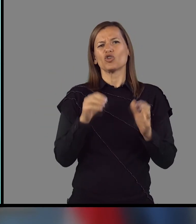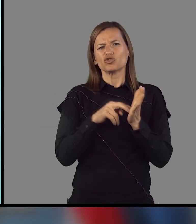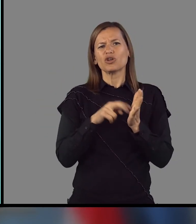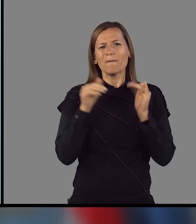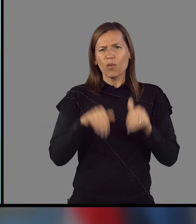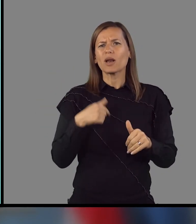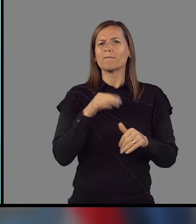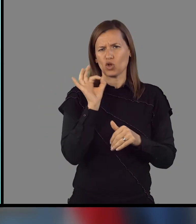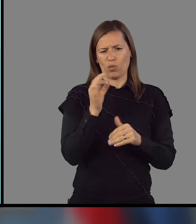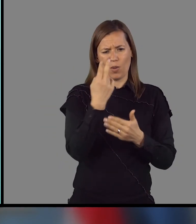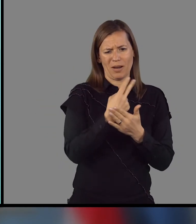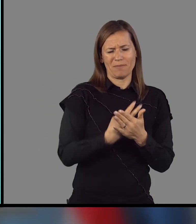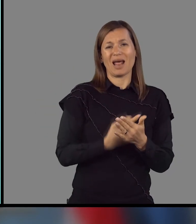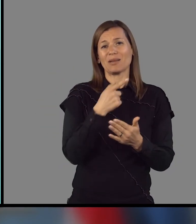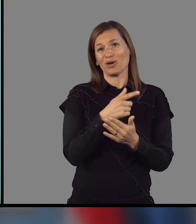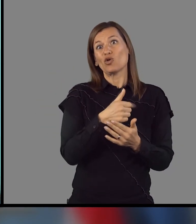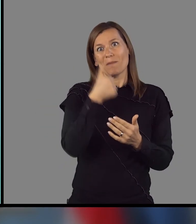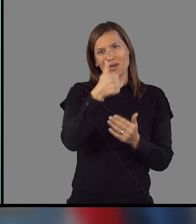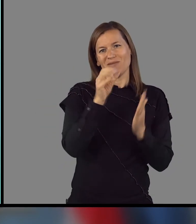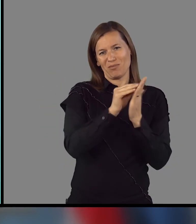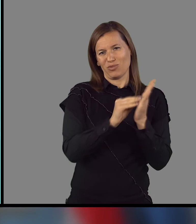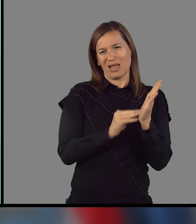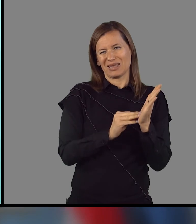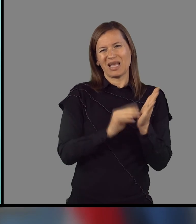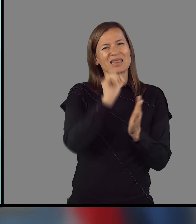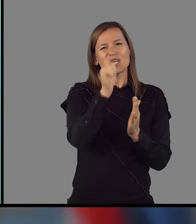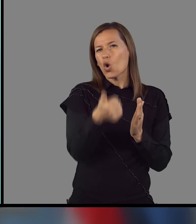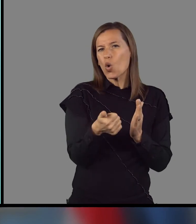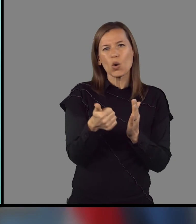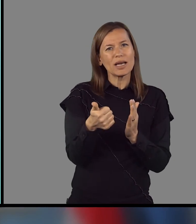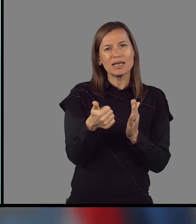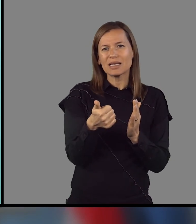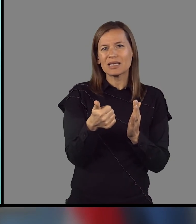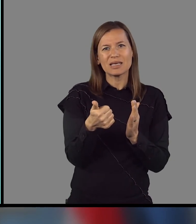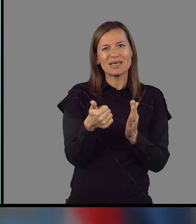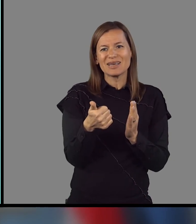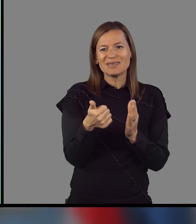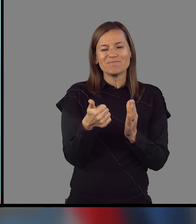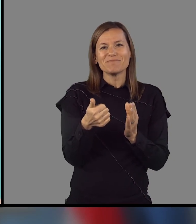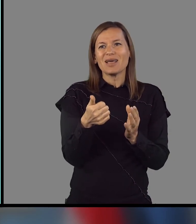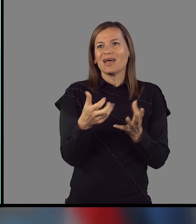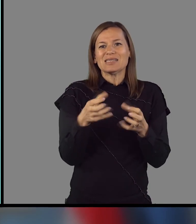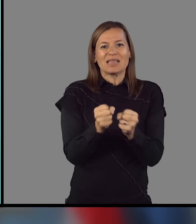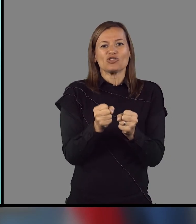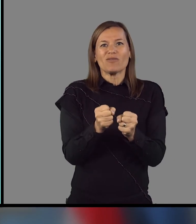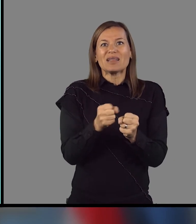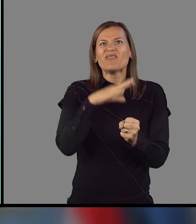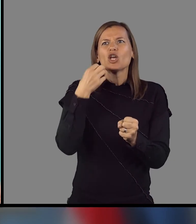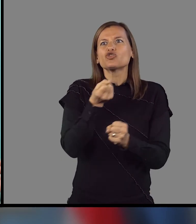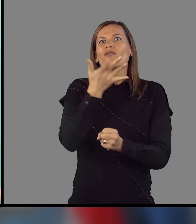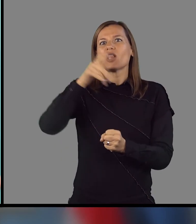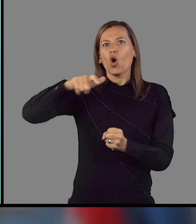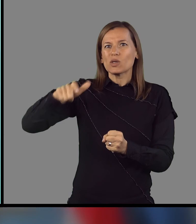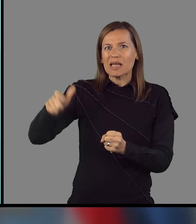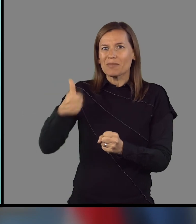si moram raziskavo seveda še dobro prebrati, vendar to je pač prva ugotovitev. Nikoli karantenizacija, torej